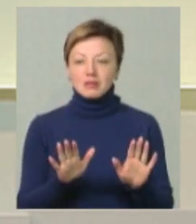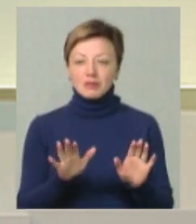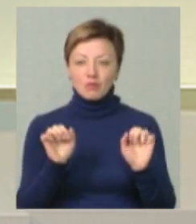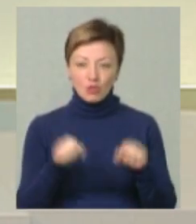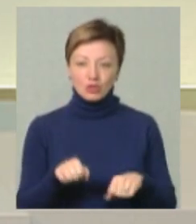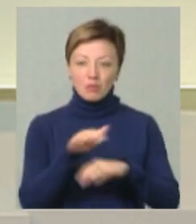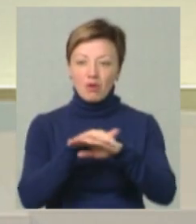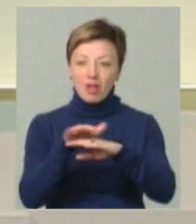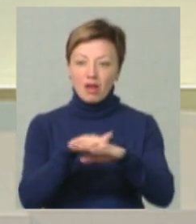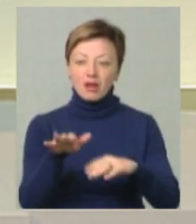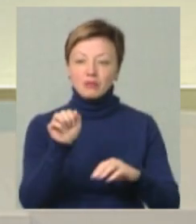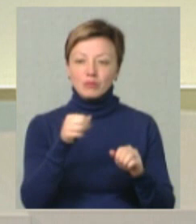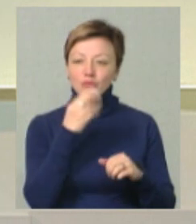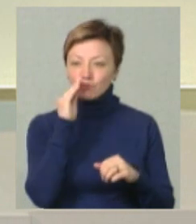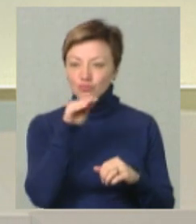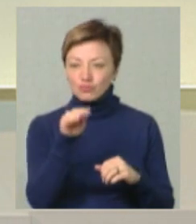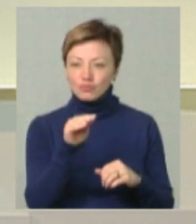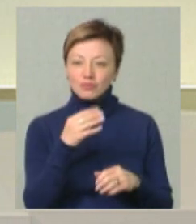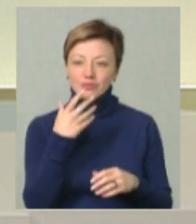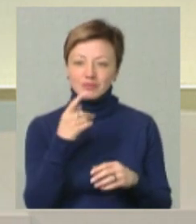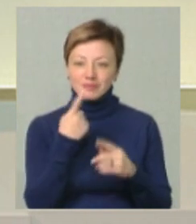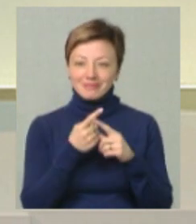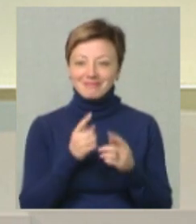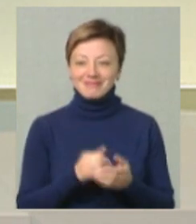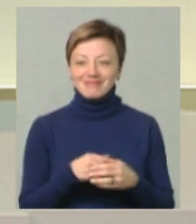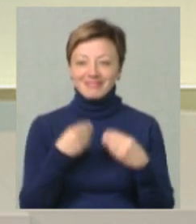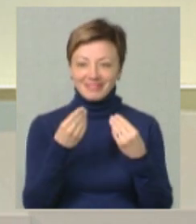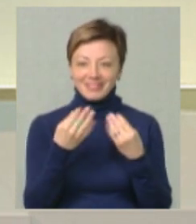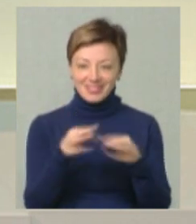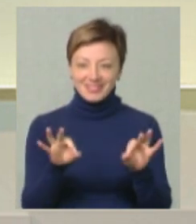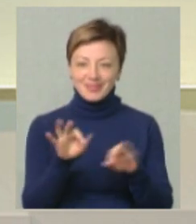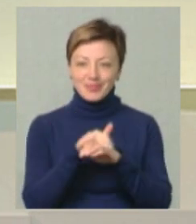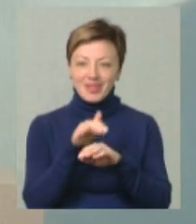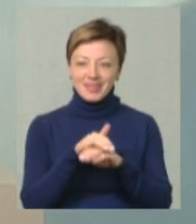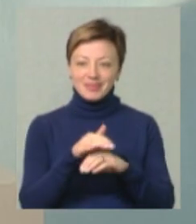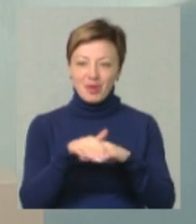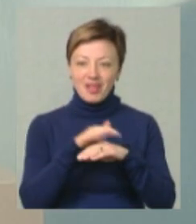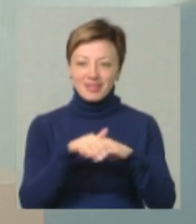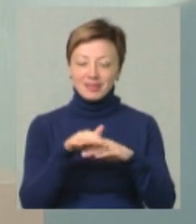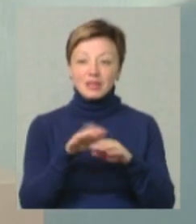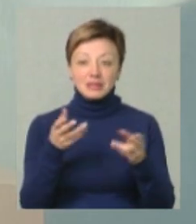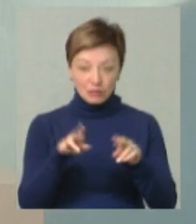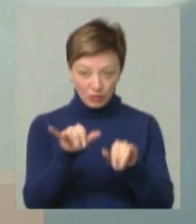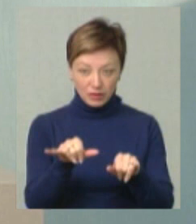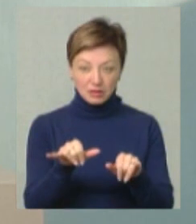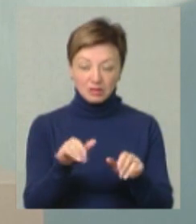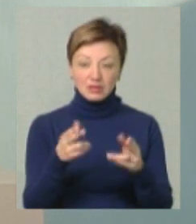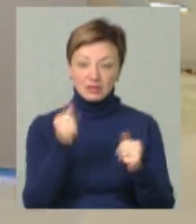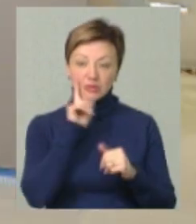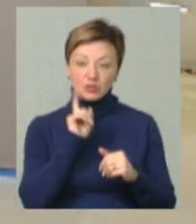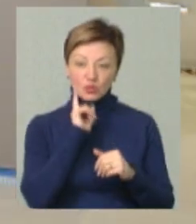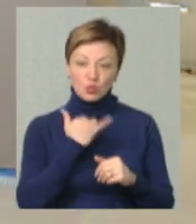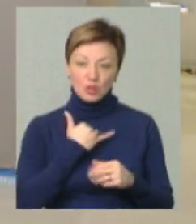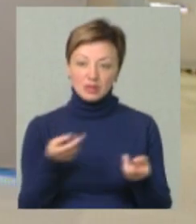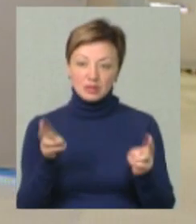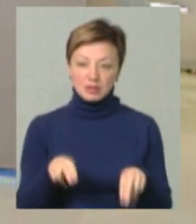можна їх погладити, вони мордочки свої висовують і дають погладити. То вони залишатимуться у вас, ці два верблюди? Да, тимчасово будуть